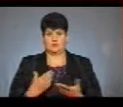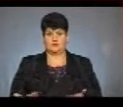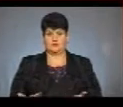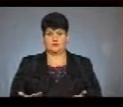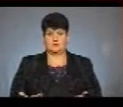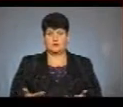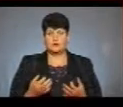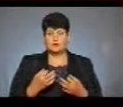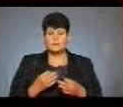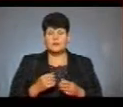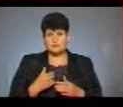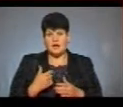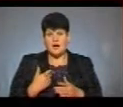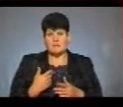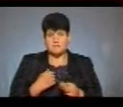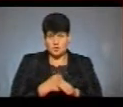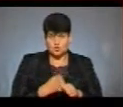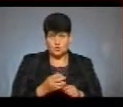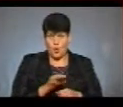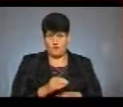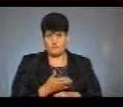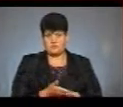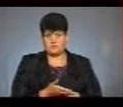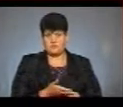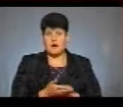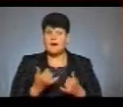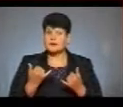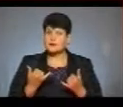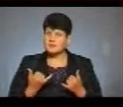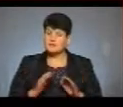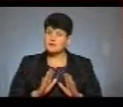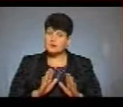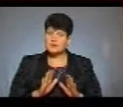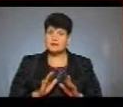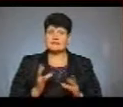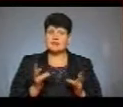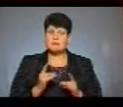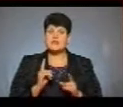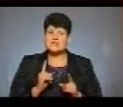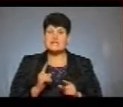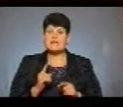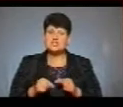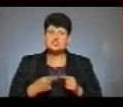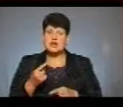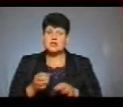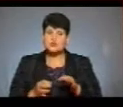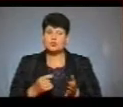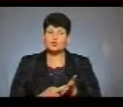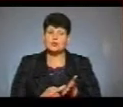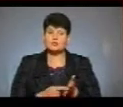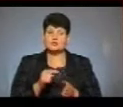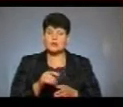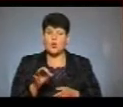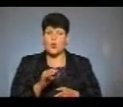Допуск мене до роботи – це означає, що я працюю офіційно. Тепер же ж треба буде тільки через суд довести, що ти офіційно,